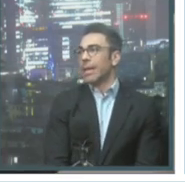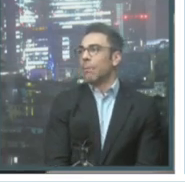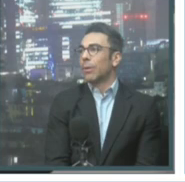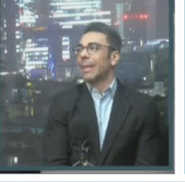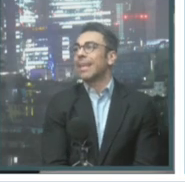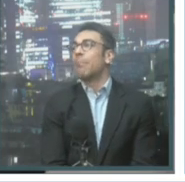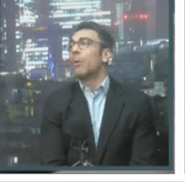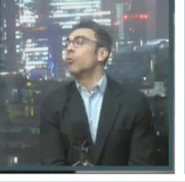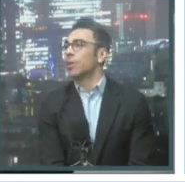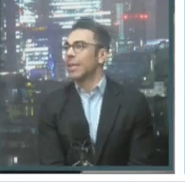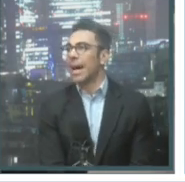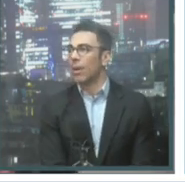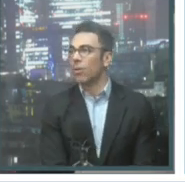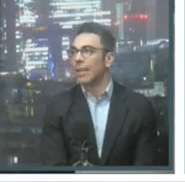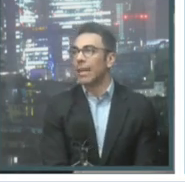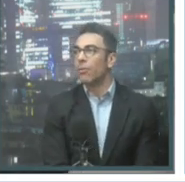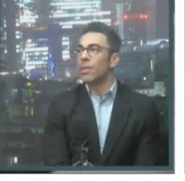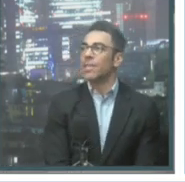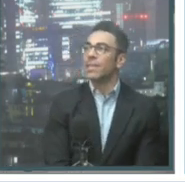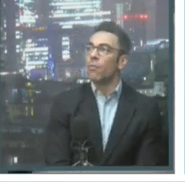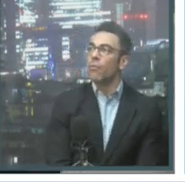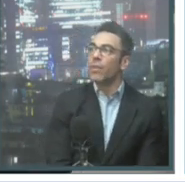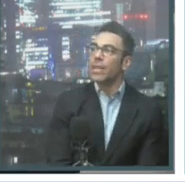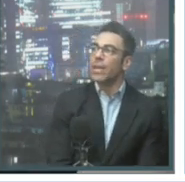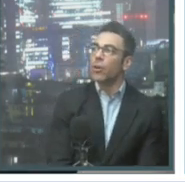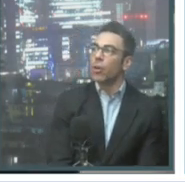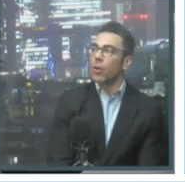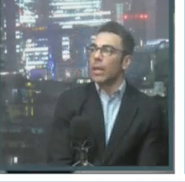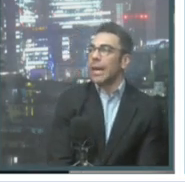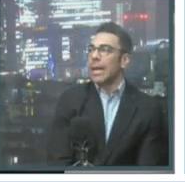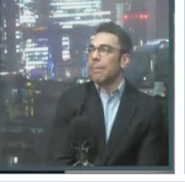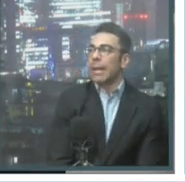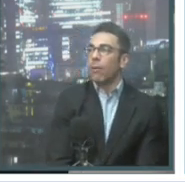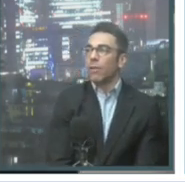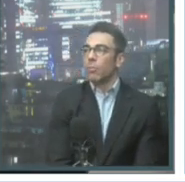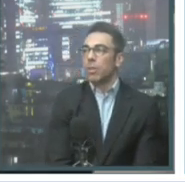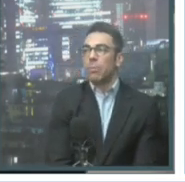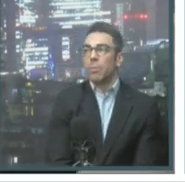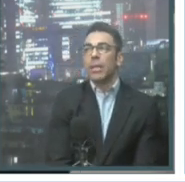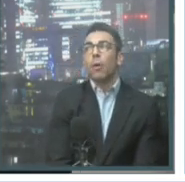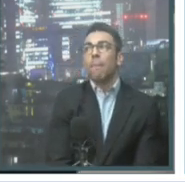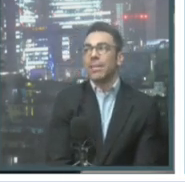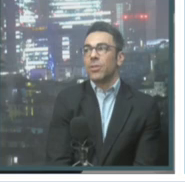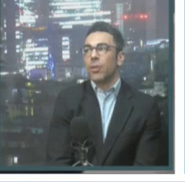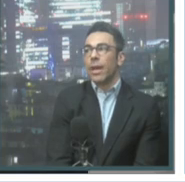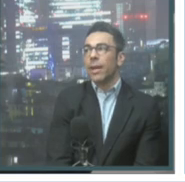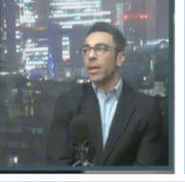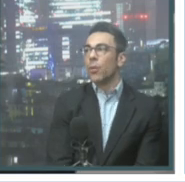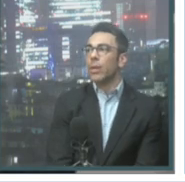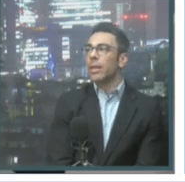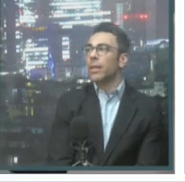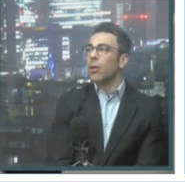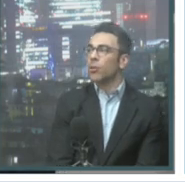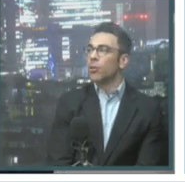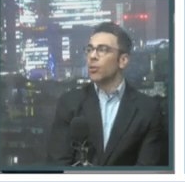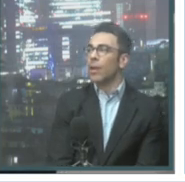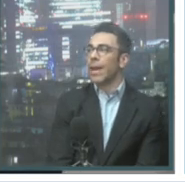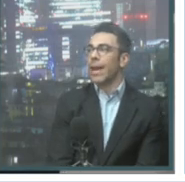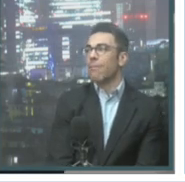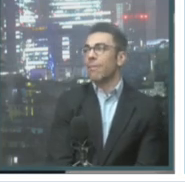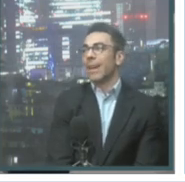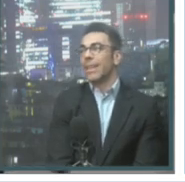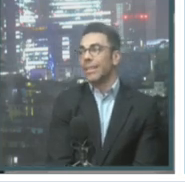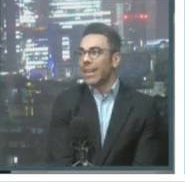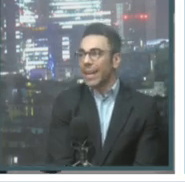l'importante era può dimostrarlo in realtà non esiste un video e anche perché lo facciamo semplicemente con passione quindi il nostro e